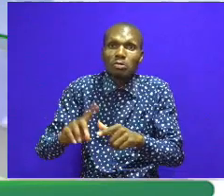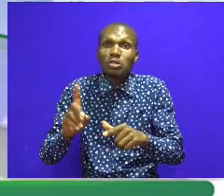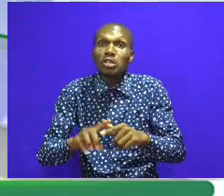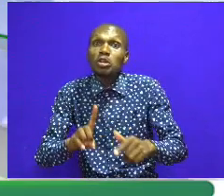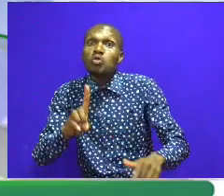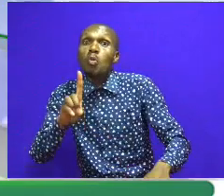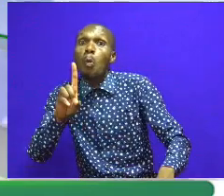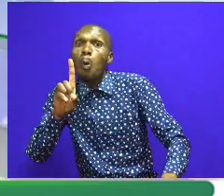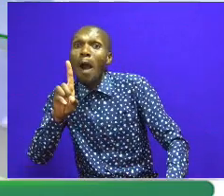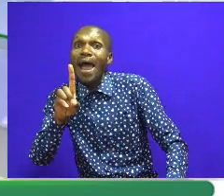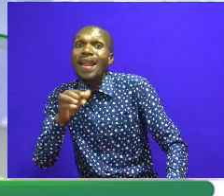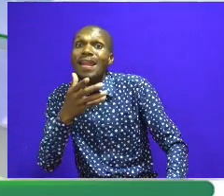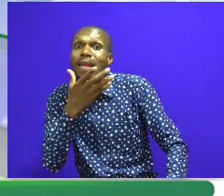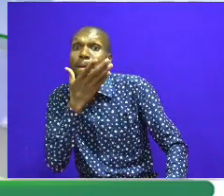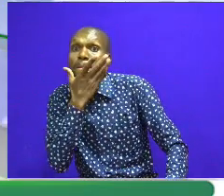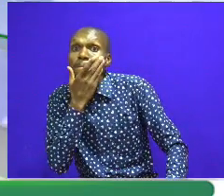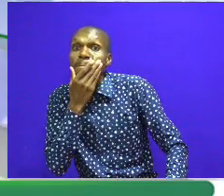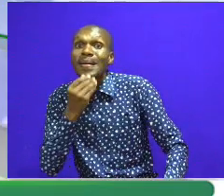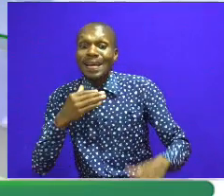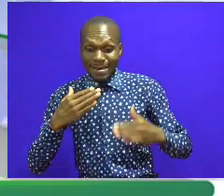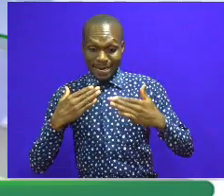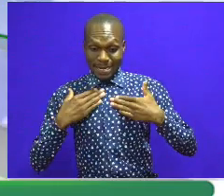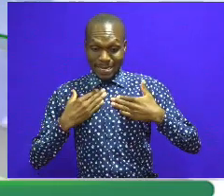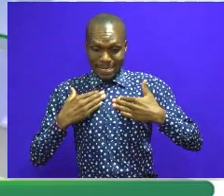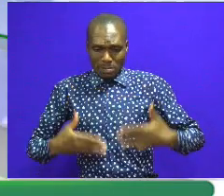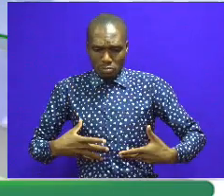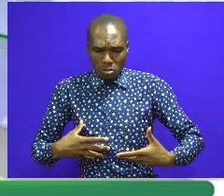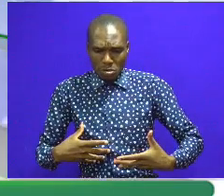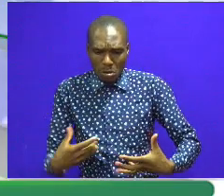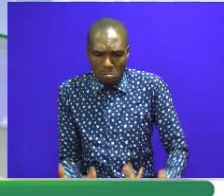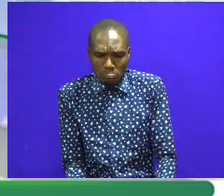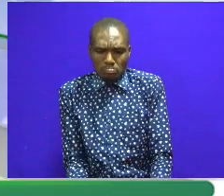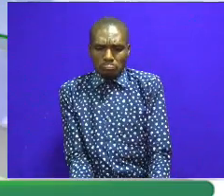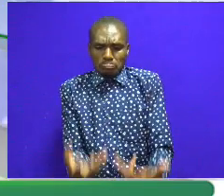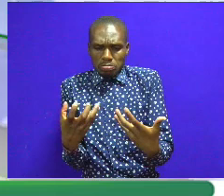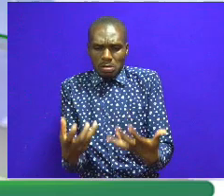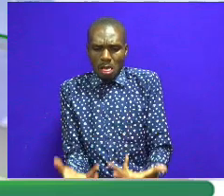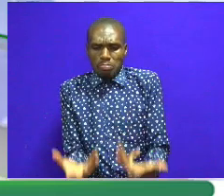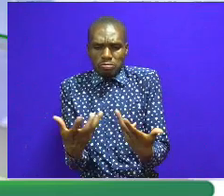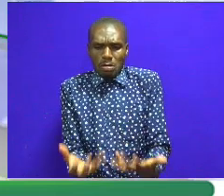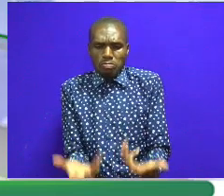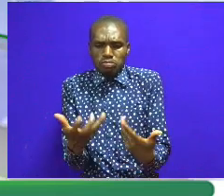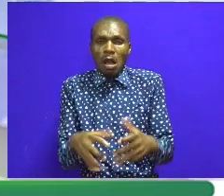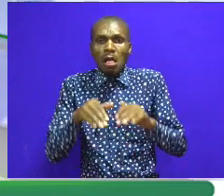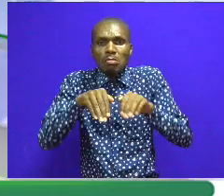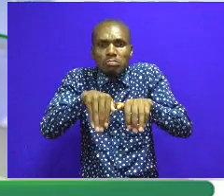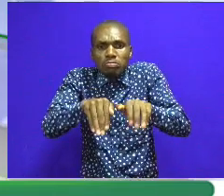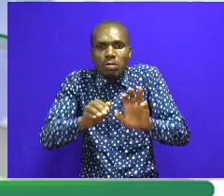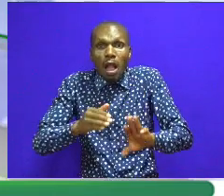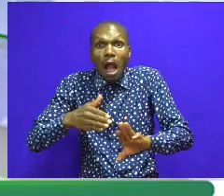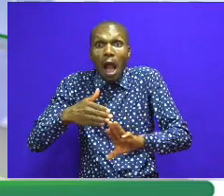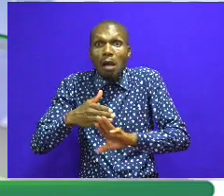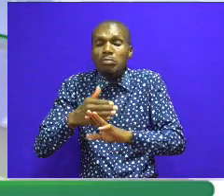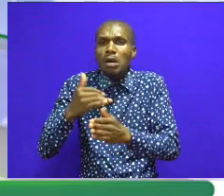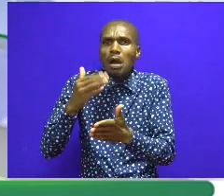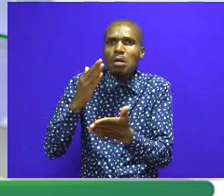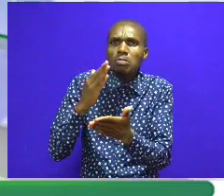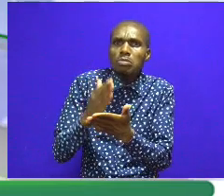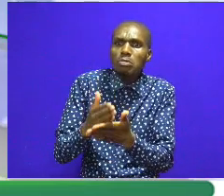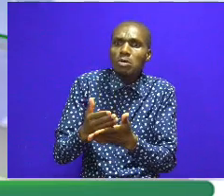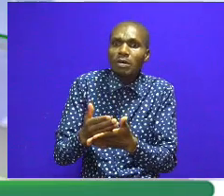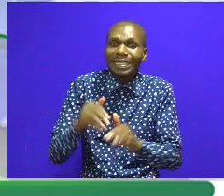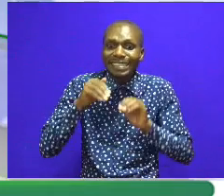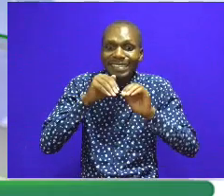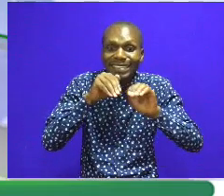Koyomo busomo birubumwa koyomo bagogo tindo korwana koirani wago cha sengendu yatombe neema ya yogotebekana buna omugondo